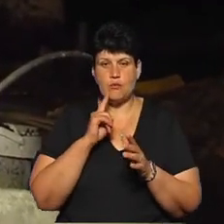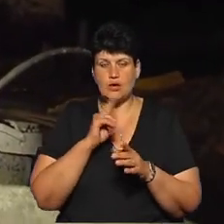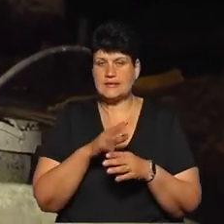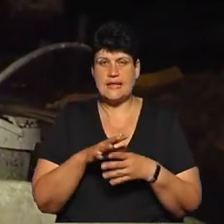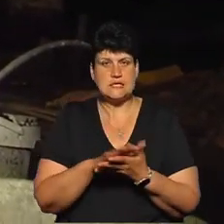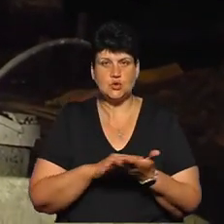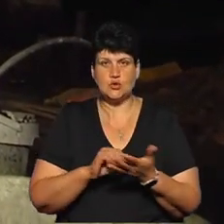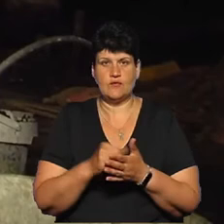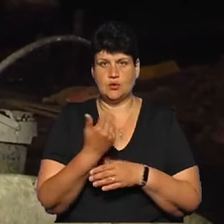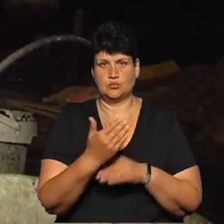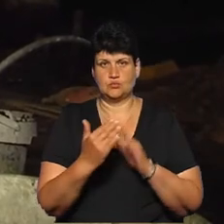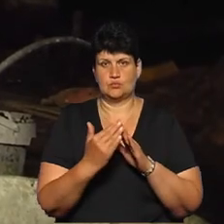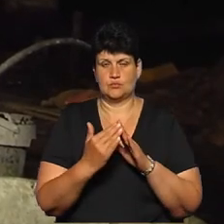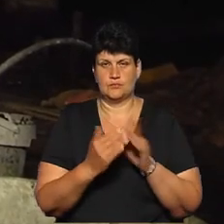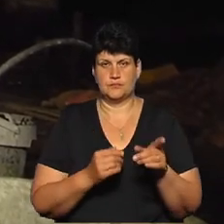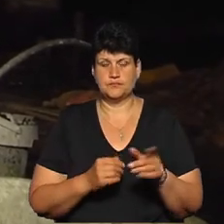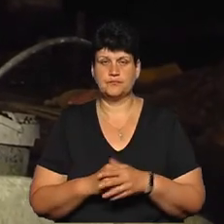житло.